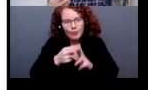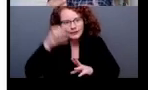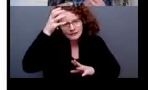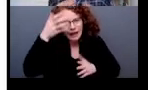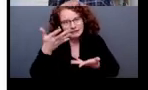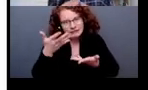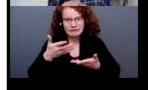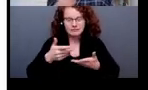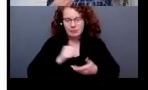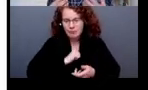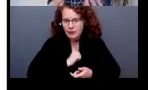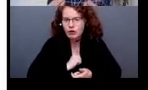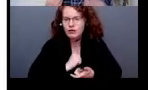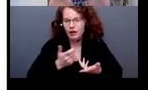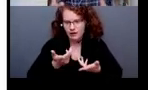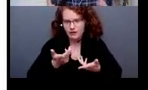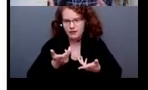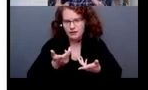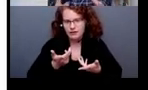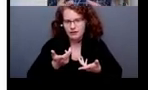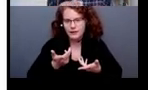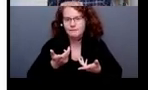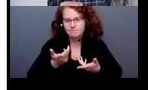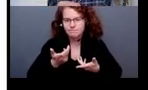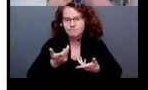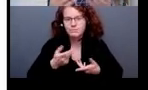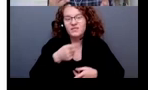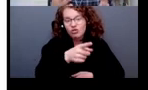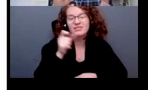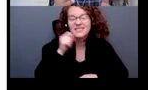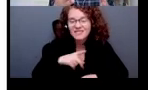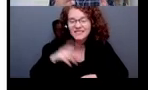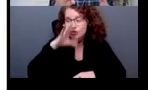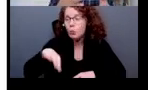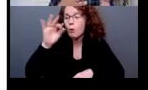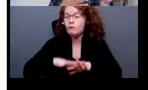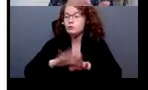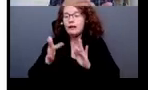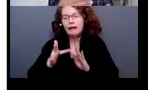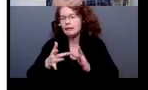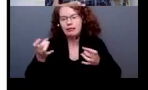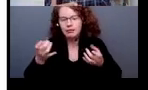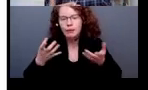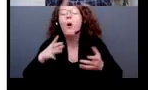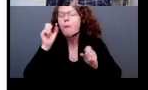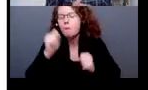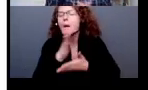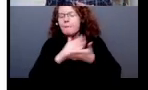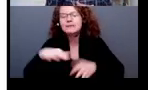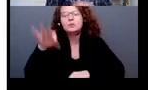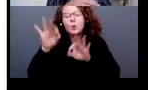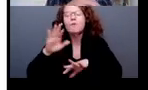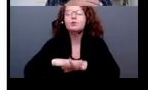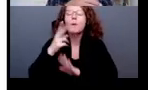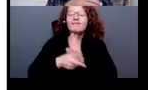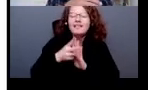personnels que comme on ne peut pas forcément trouver. Donc, bien sûr, il y a des documents en ligne qu'on peut trouver sur des tutoriels